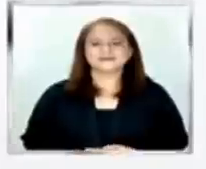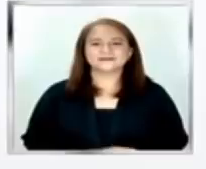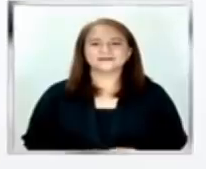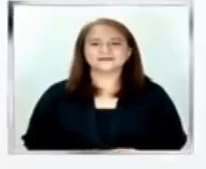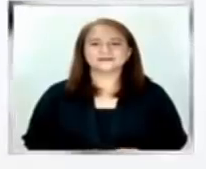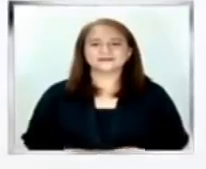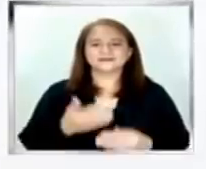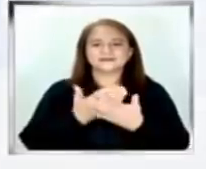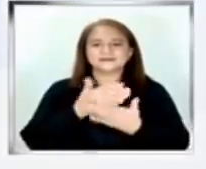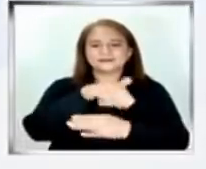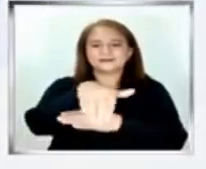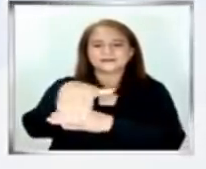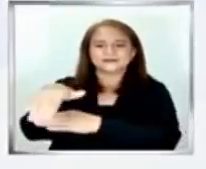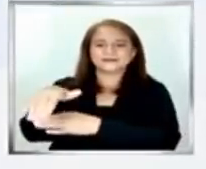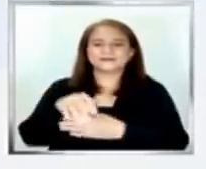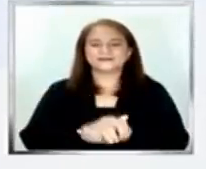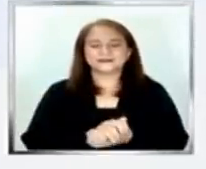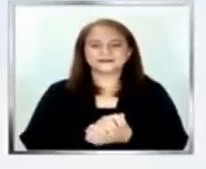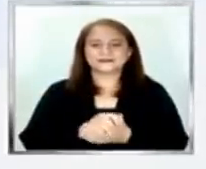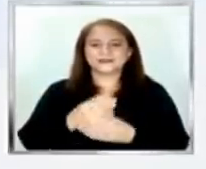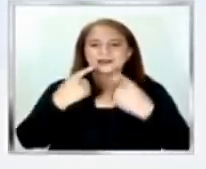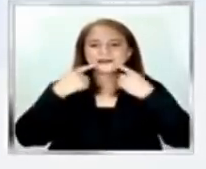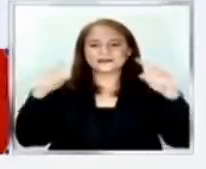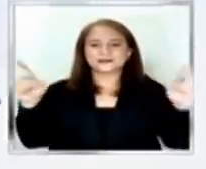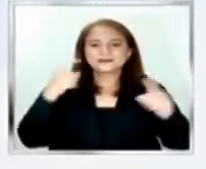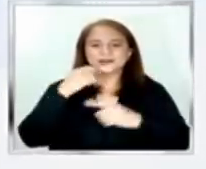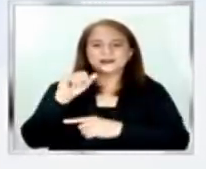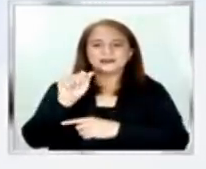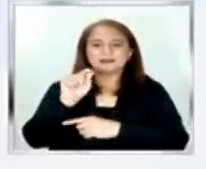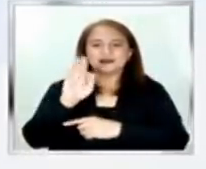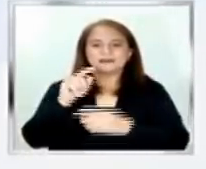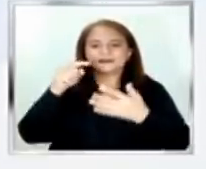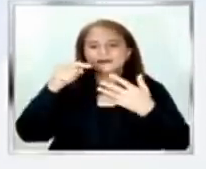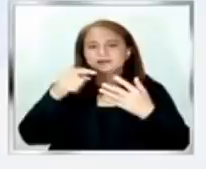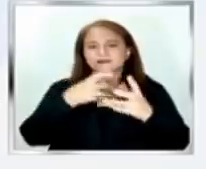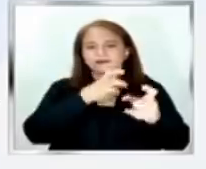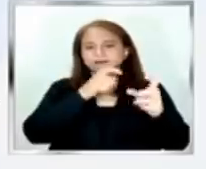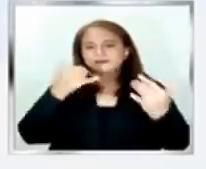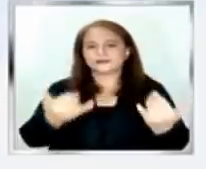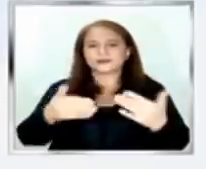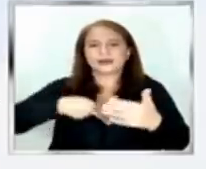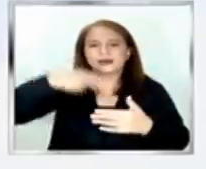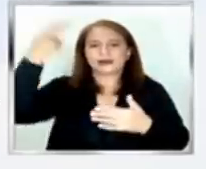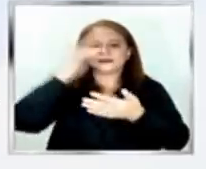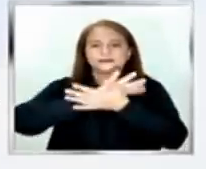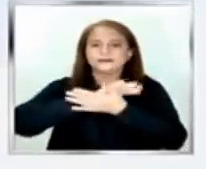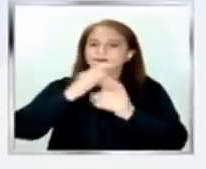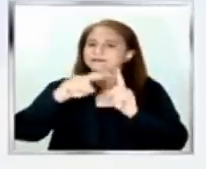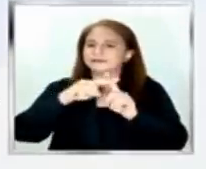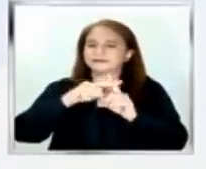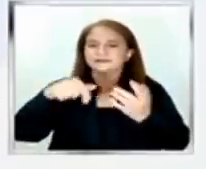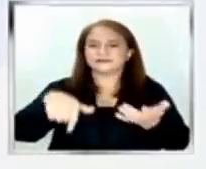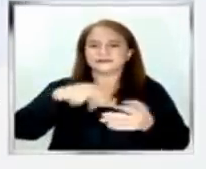Magandang gabi po. Inanunsyo kanina ng IATF ang ilang paghigpit ngayong tumataas ang mga bilang ng mga bagong kaso ng COVID-19 sa